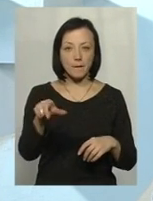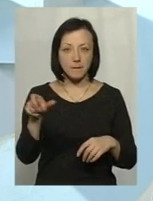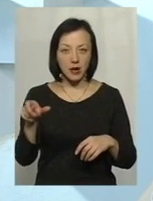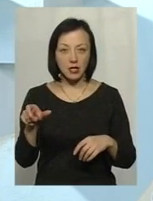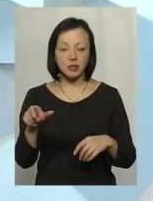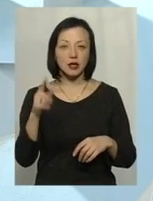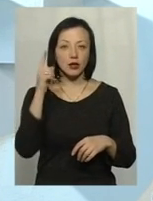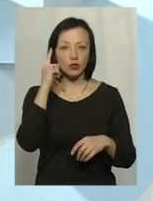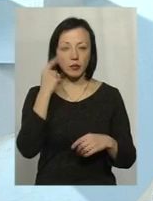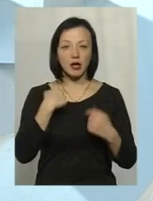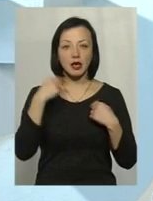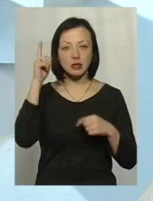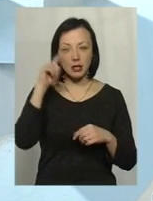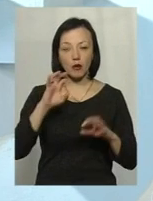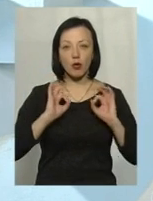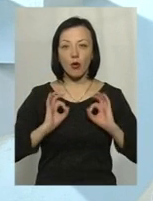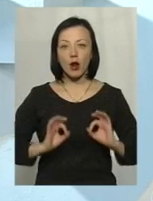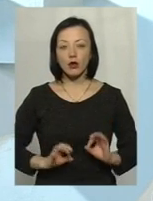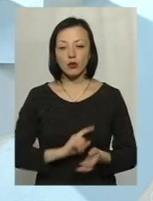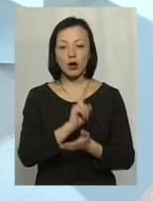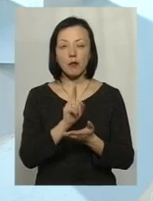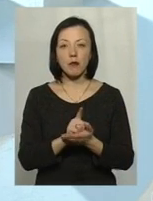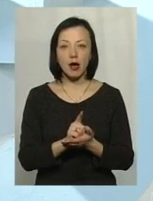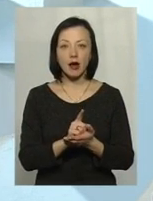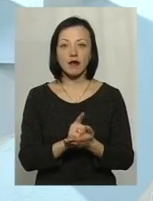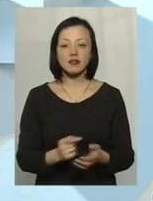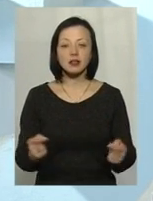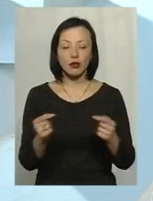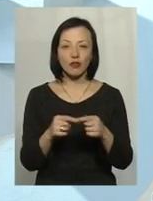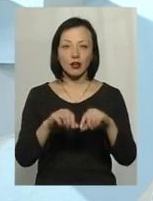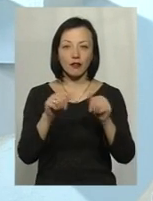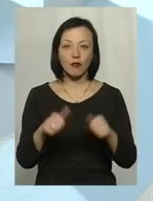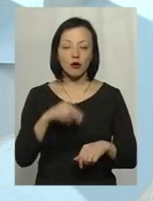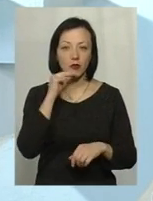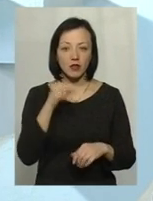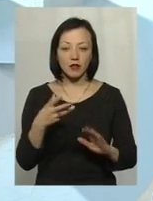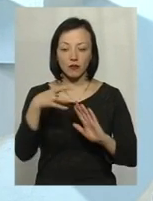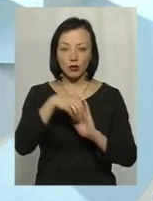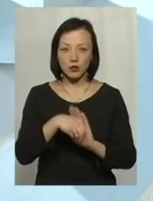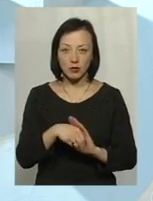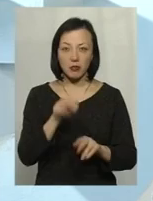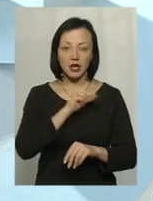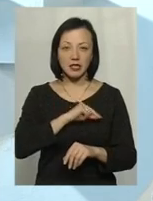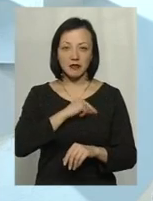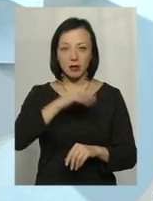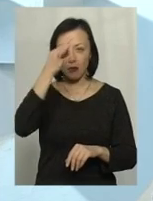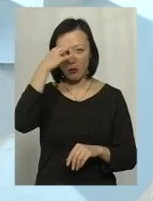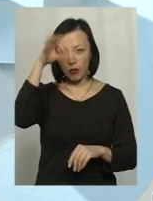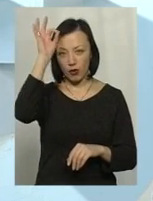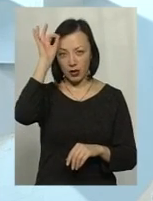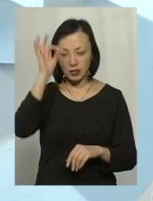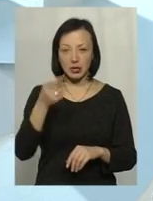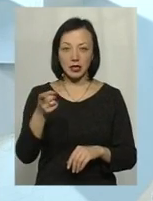громадськість. Я думаю, що я знаю, що прокуратура має встановити форму вини, в тому числі і працівників поліції. Таким чином